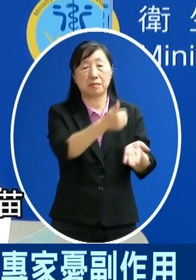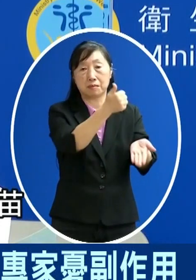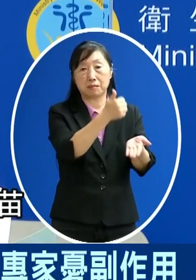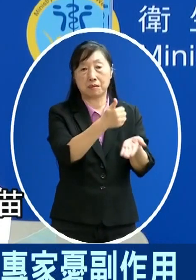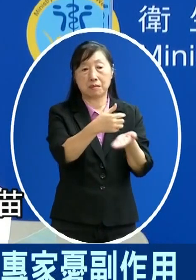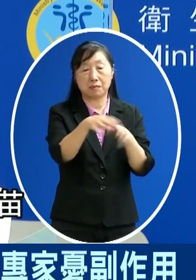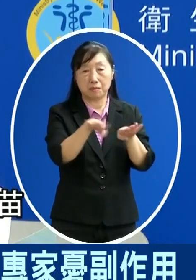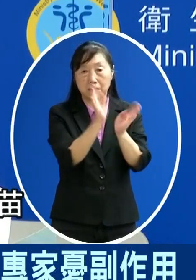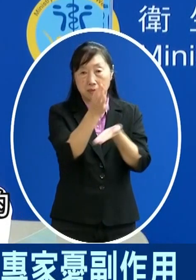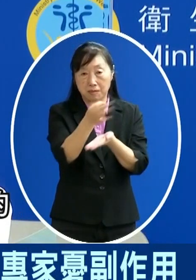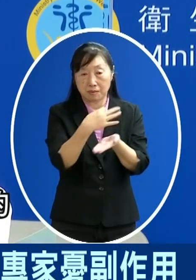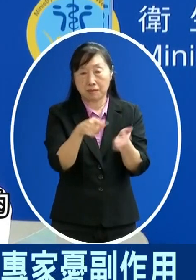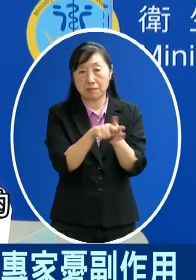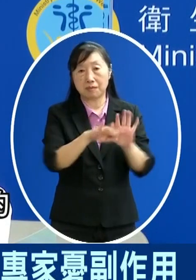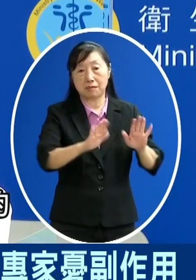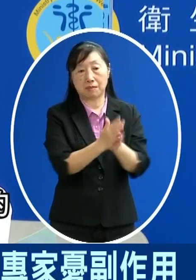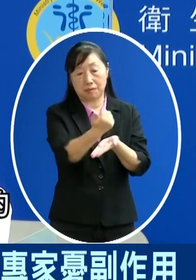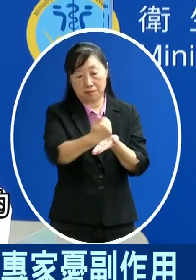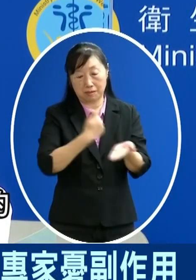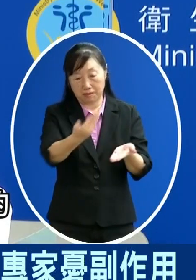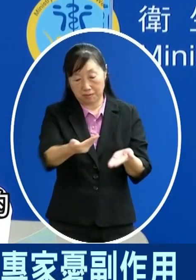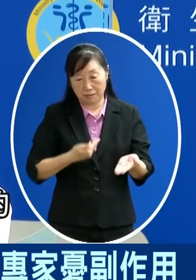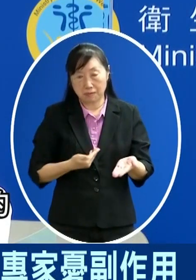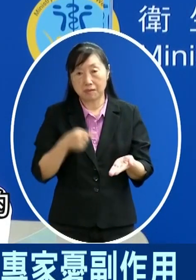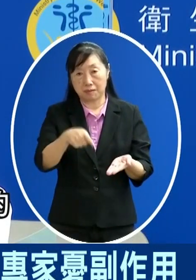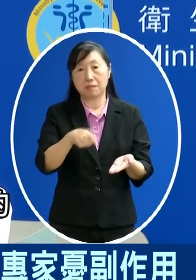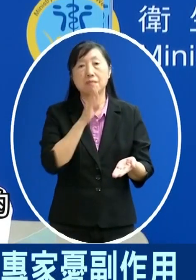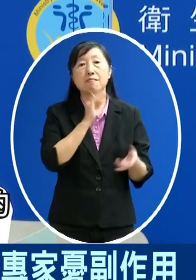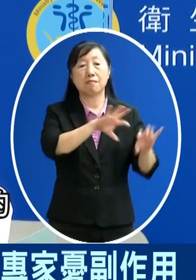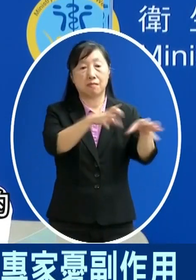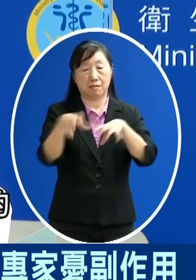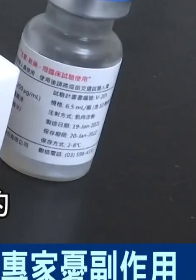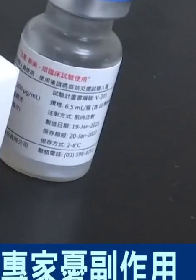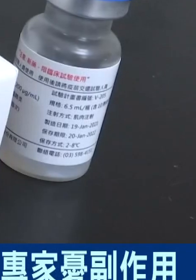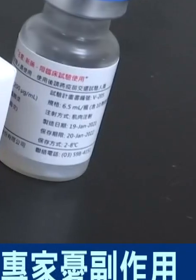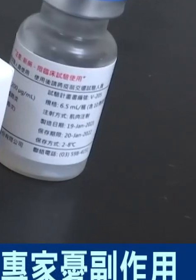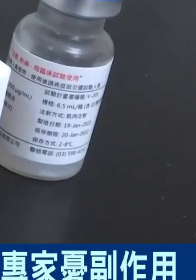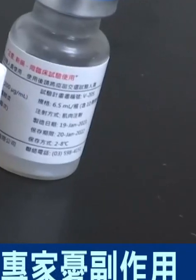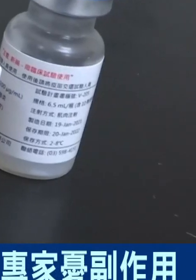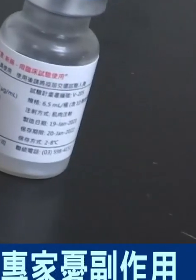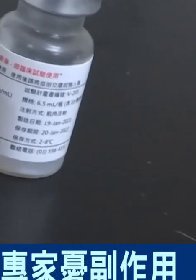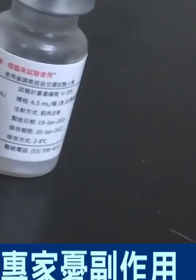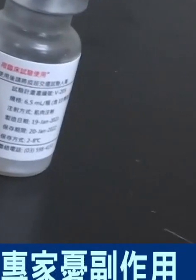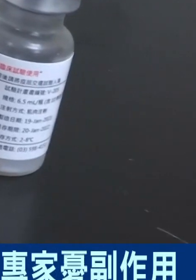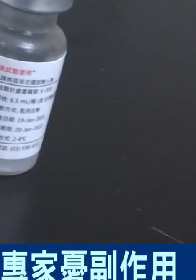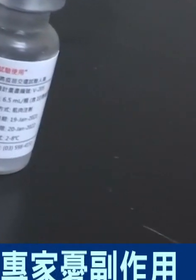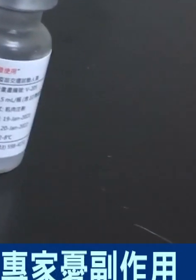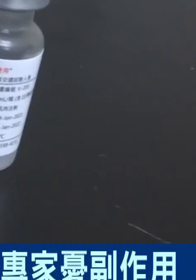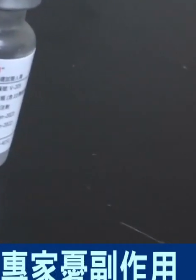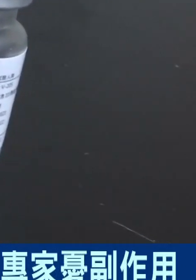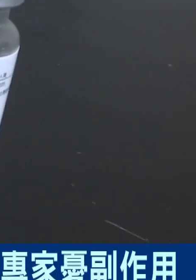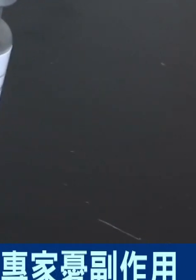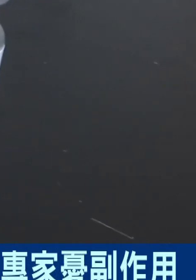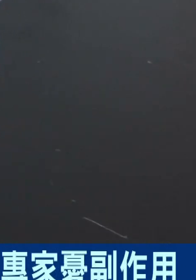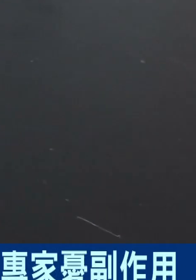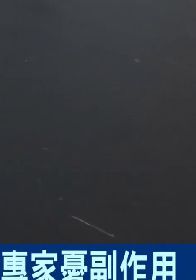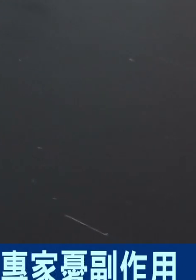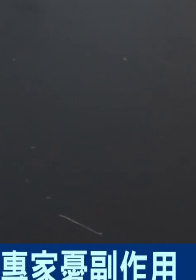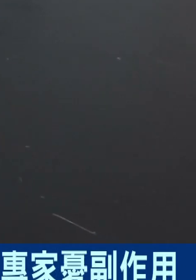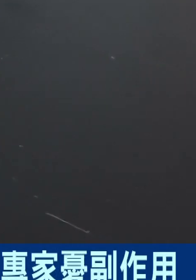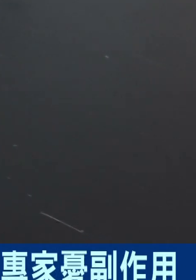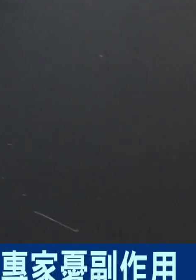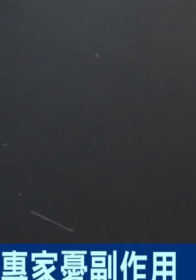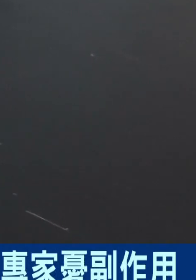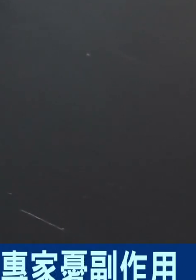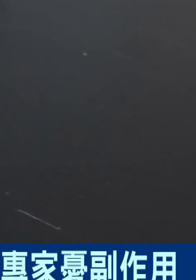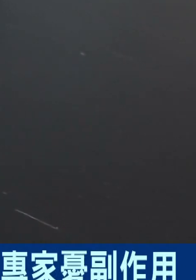出来的这些的疫苗，那这是在世界各国所通常经常使用的。 指挥中心强调先签约用意，而专家认为